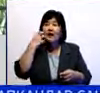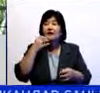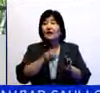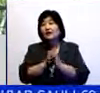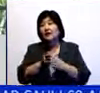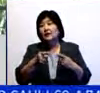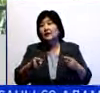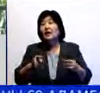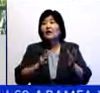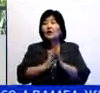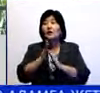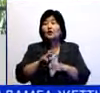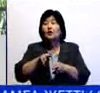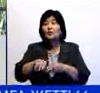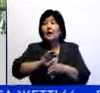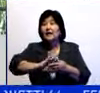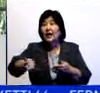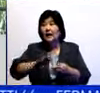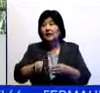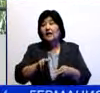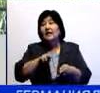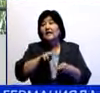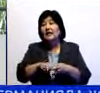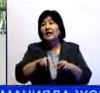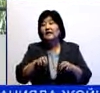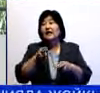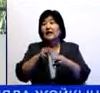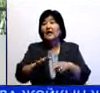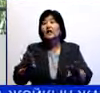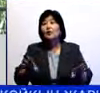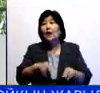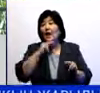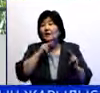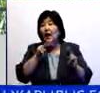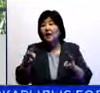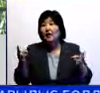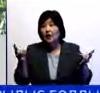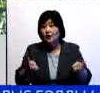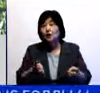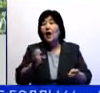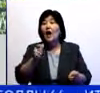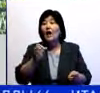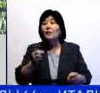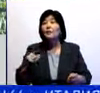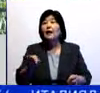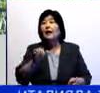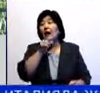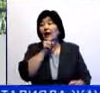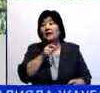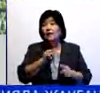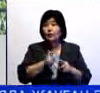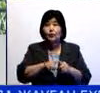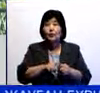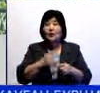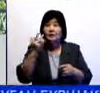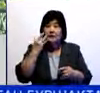өнімдерін арам шөптерден тазалап, оларға зиянкестердің кедергі келтірмеуін қадағалаған жөн. Ағыбай ата мұндай істен әсте қашпайды,